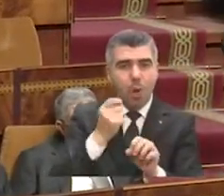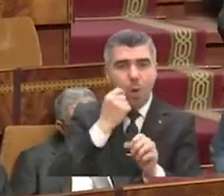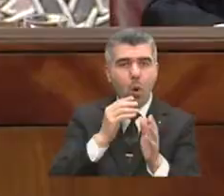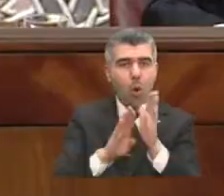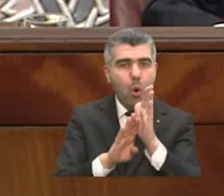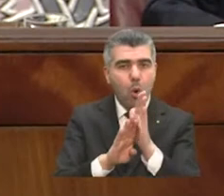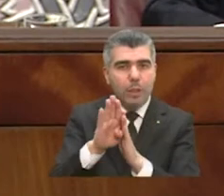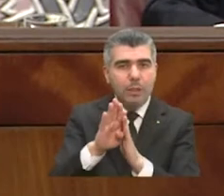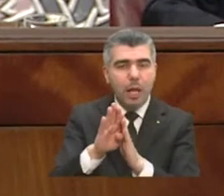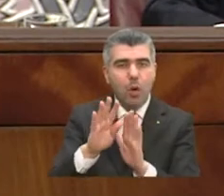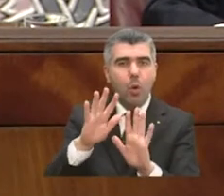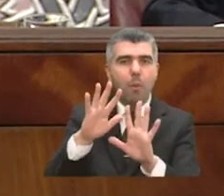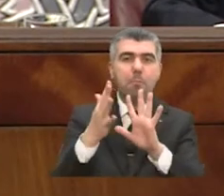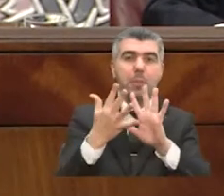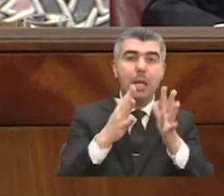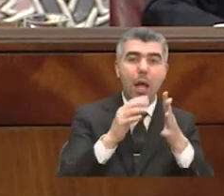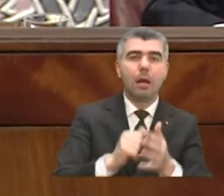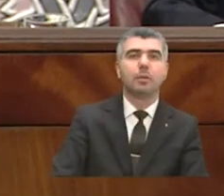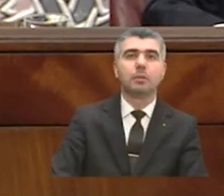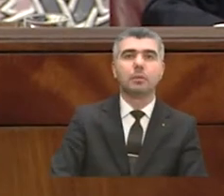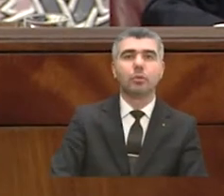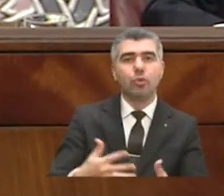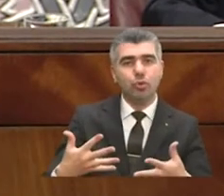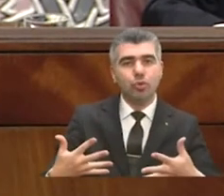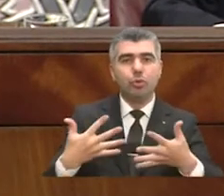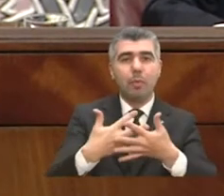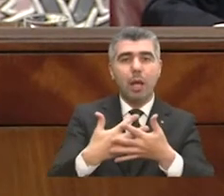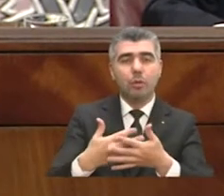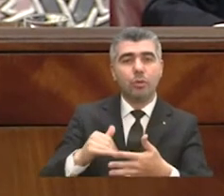le terrorisme,